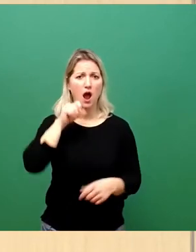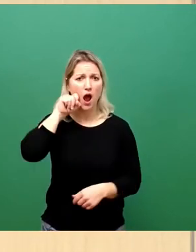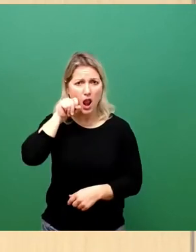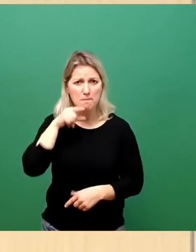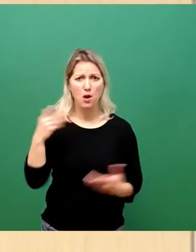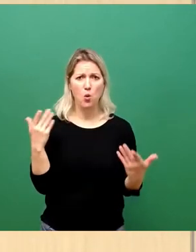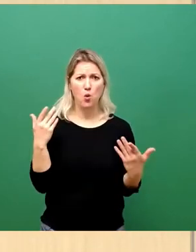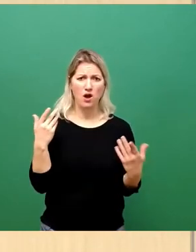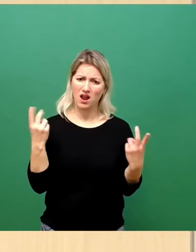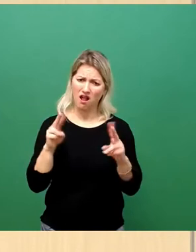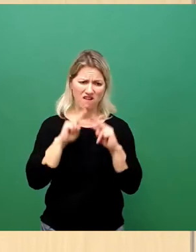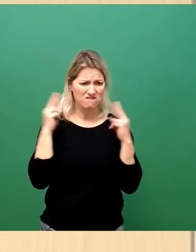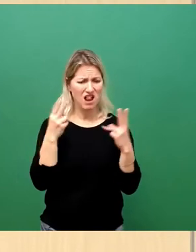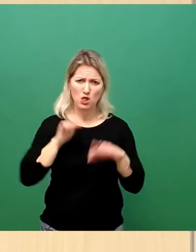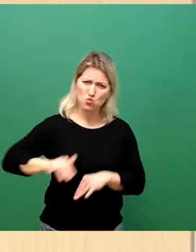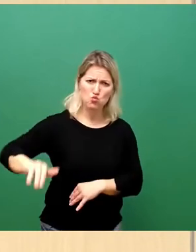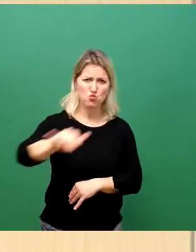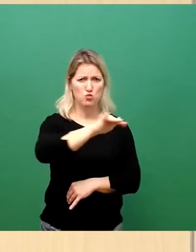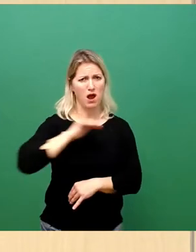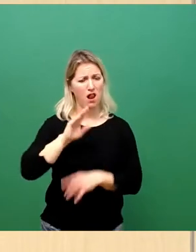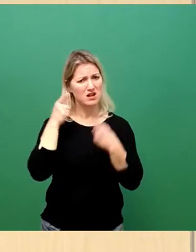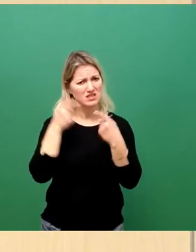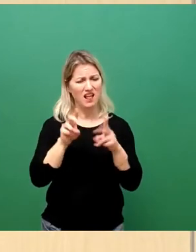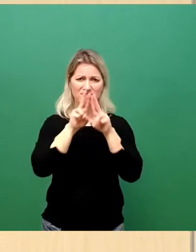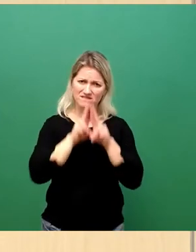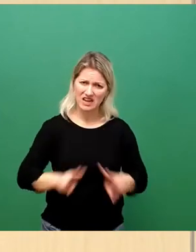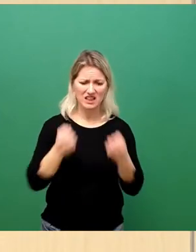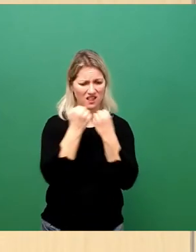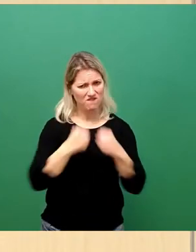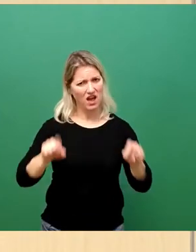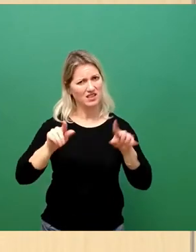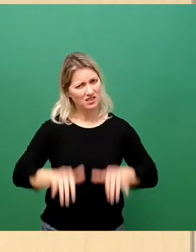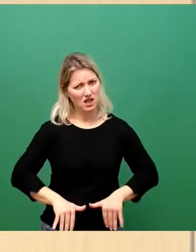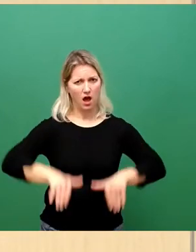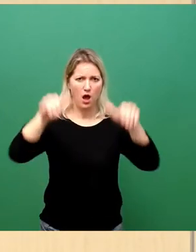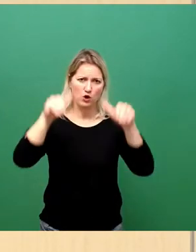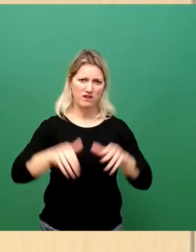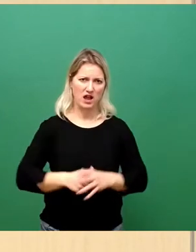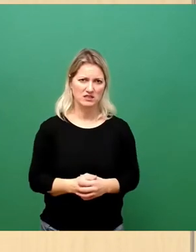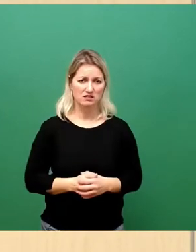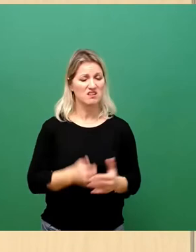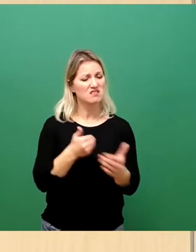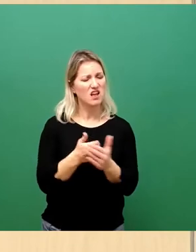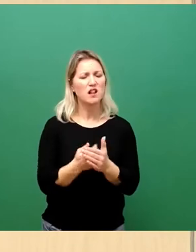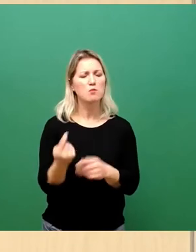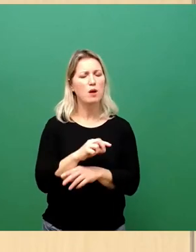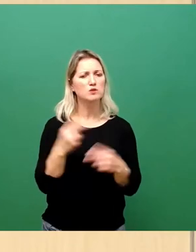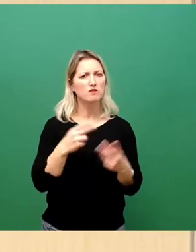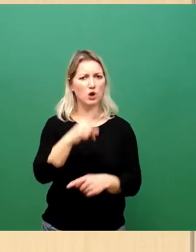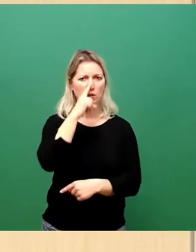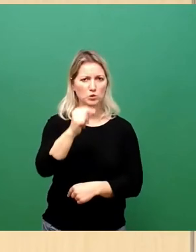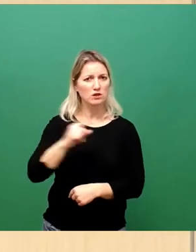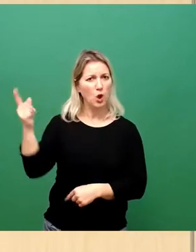auf der Welt in Frieden und Freiheit aufwachsen können. Und deshalb wird Putin verlieren. Stand with